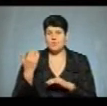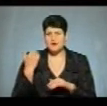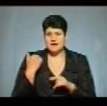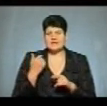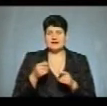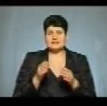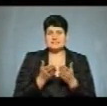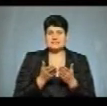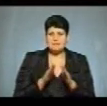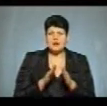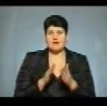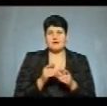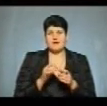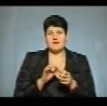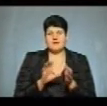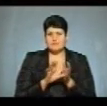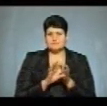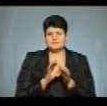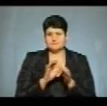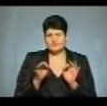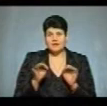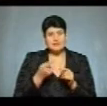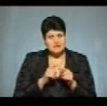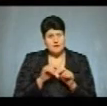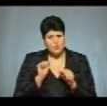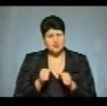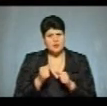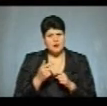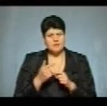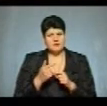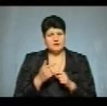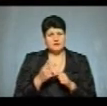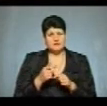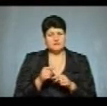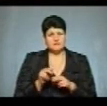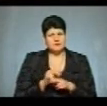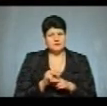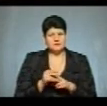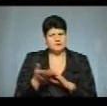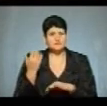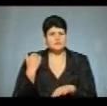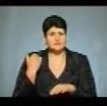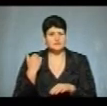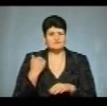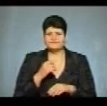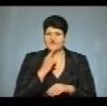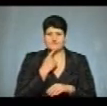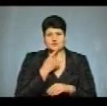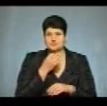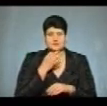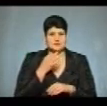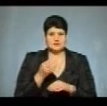у замиканні силових кабелів, чи можна таке попередити загалом? Ну, важко сказати, тому кажу, що